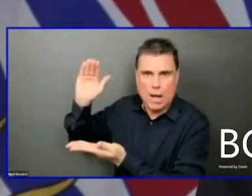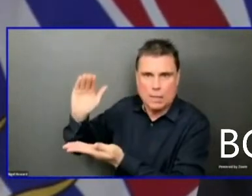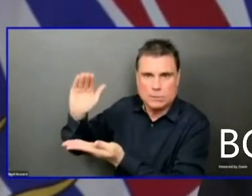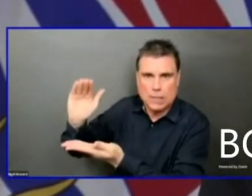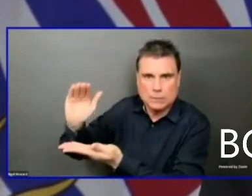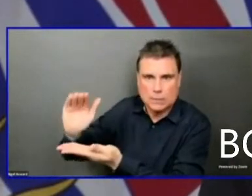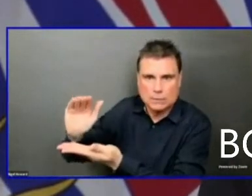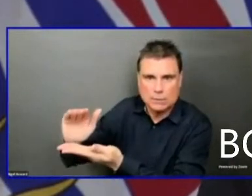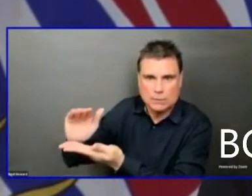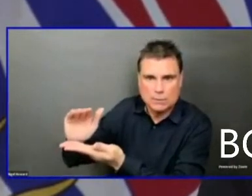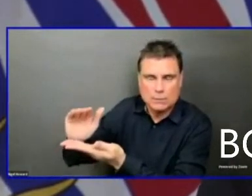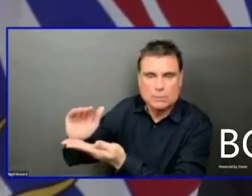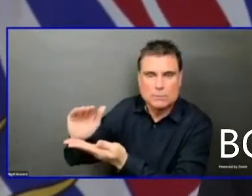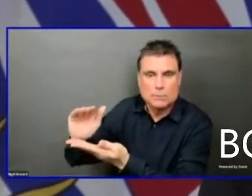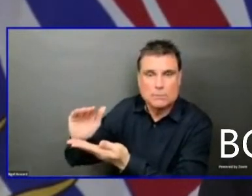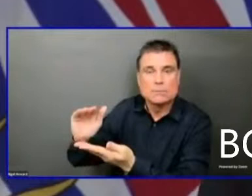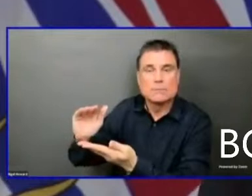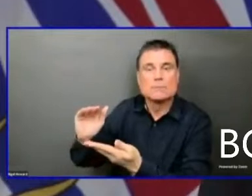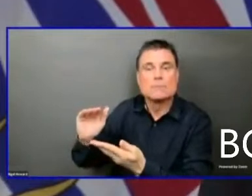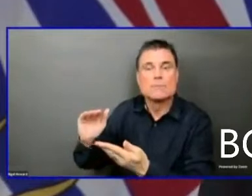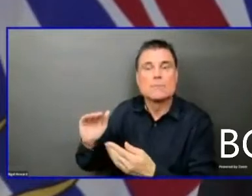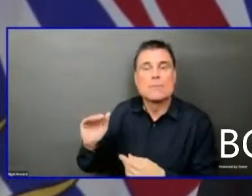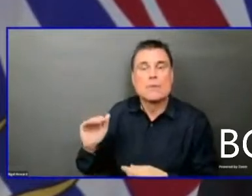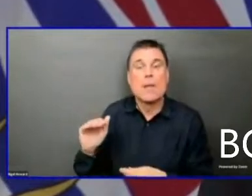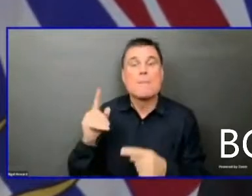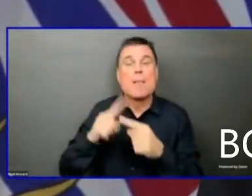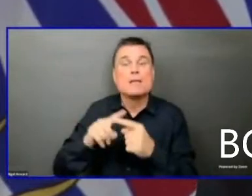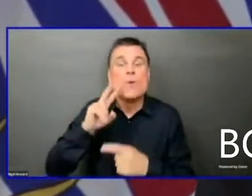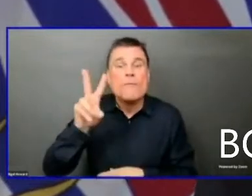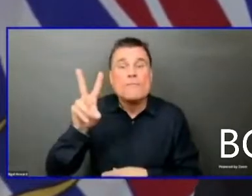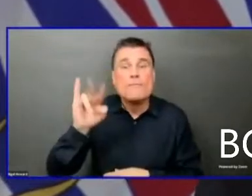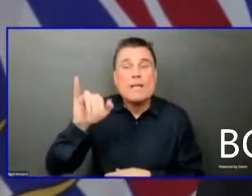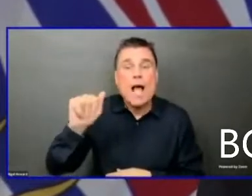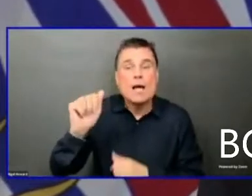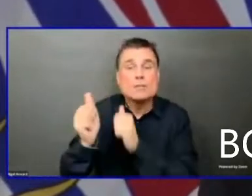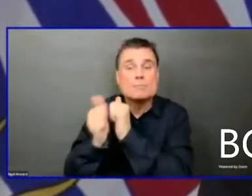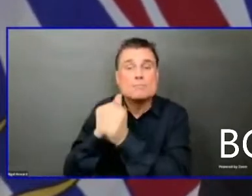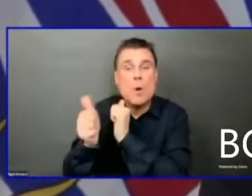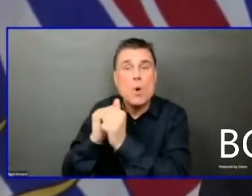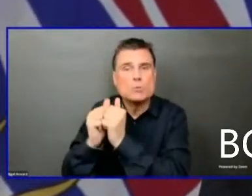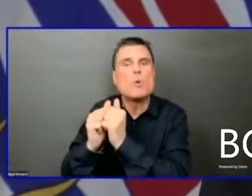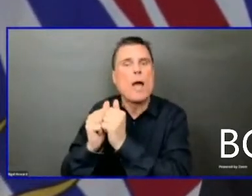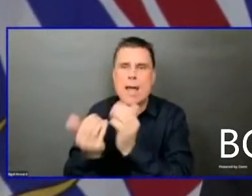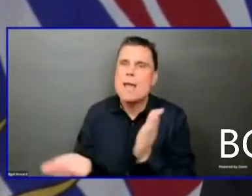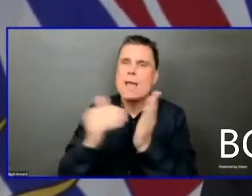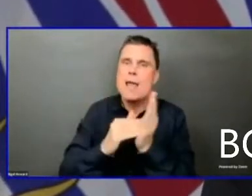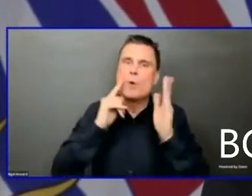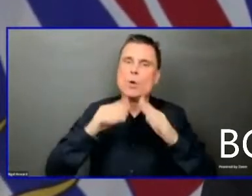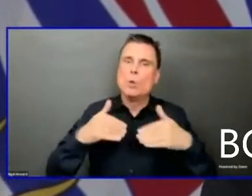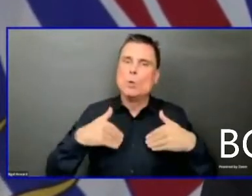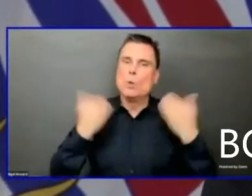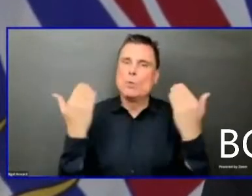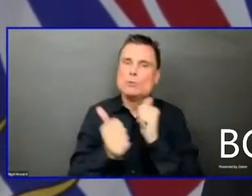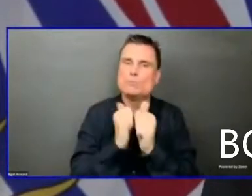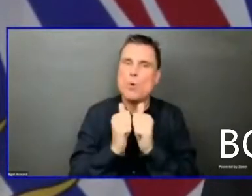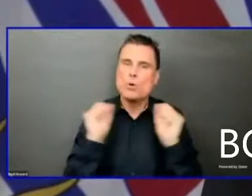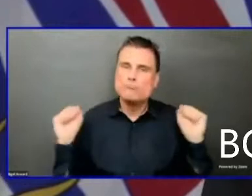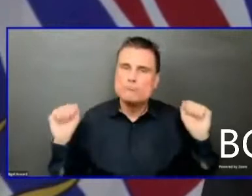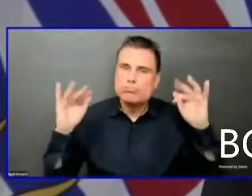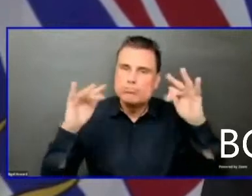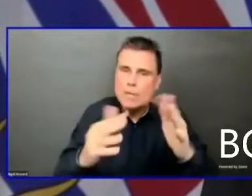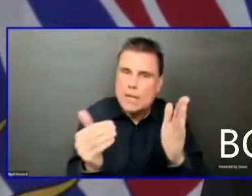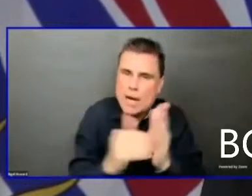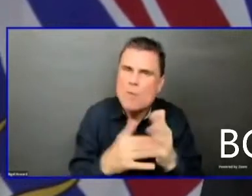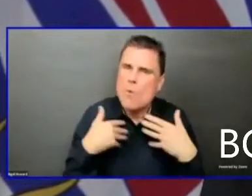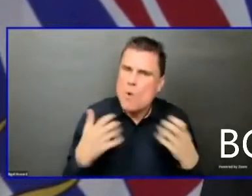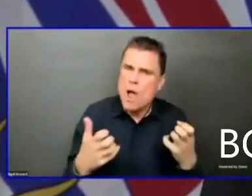We 的 can start with faith services 所以 to prepare to 我 resume 们也是 services 也 with 是 full 看 plans in place 也 to 是要对 ensure 我们 everyone